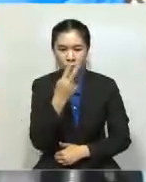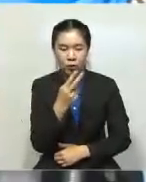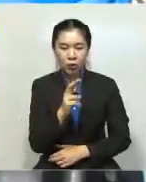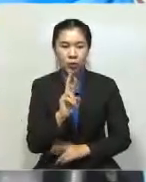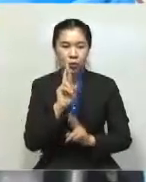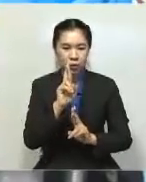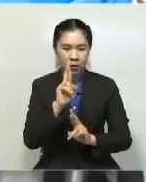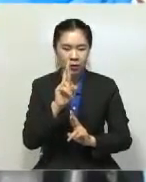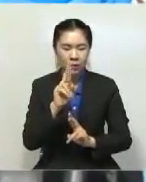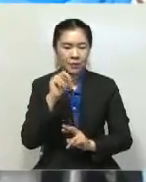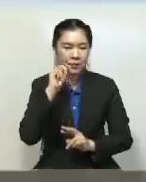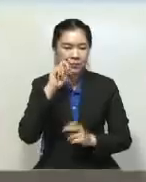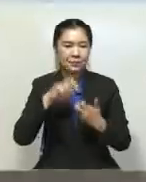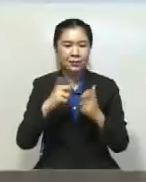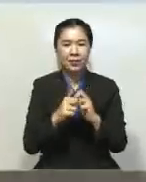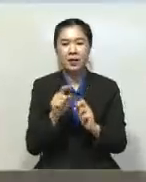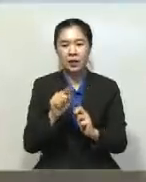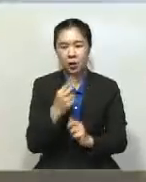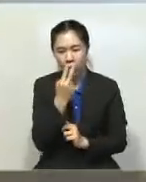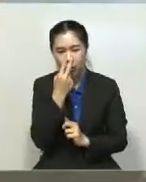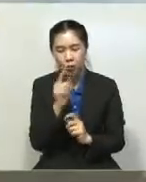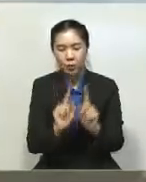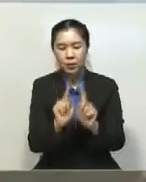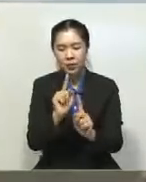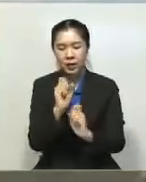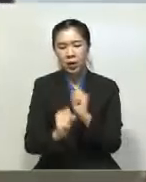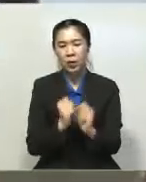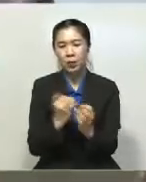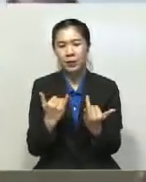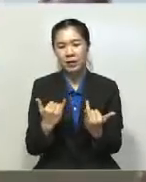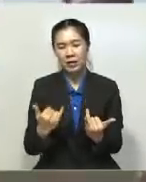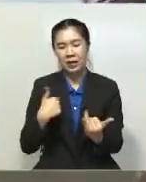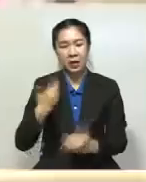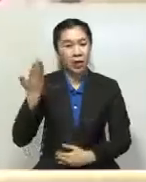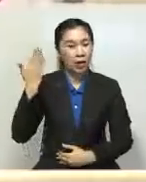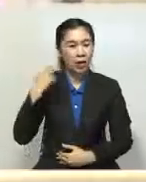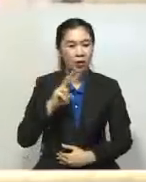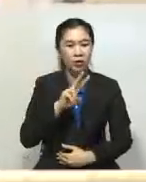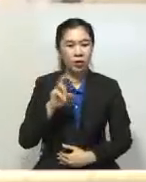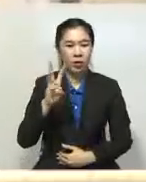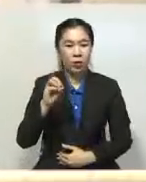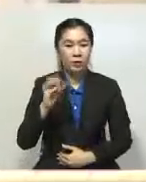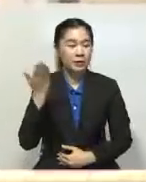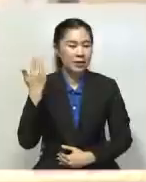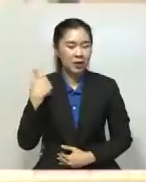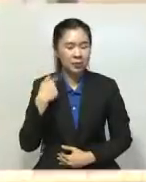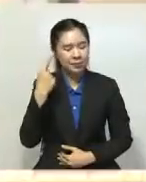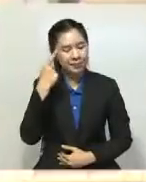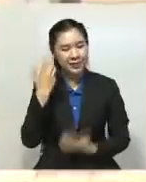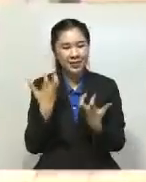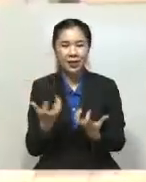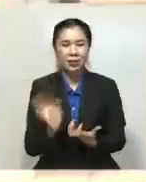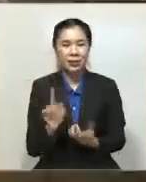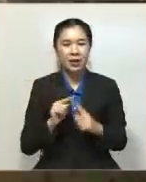การณ์น้ำที่บริเวณแม่น้ำเพชรบุรีประเมินว่าสถานการณ์น้ำปีนี้นะครับคงไม่รุนแรงเท่ากับปี2560แต่อย่างไรก็ตามนะครับแม้จะมีการเต